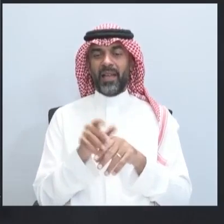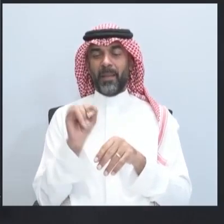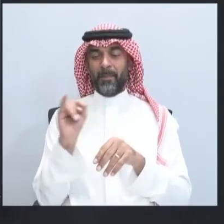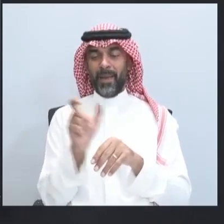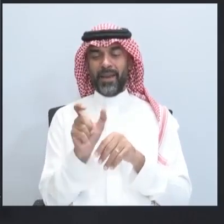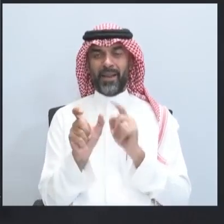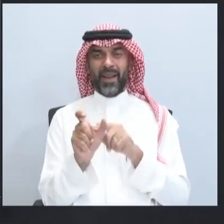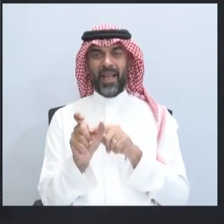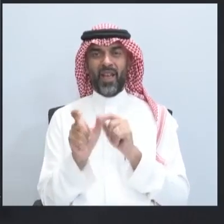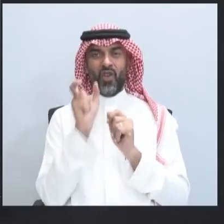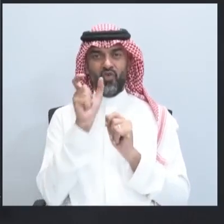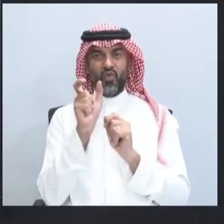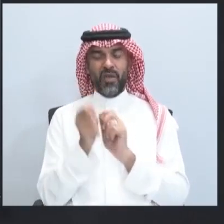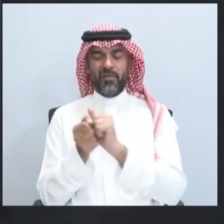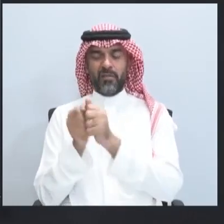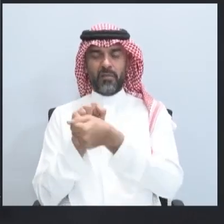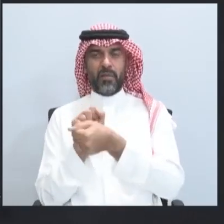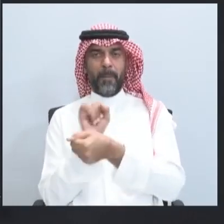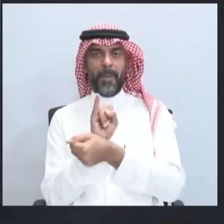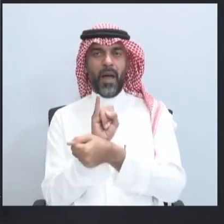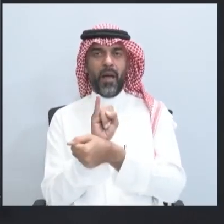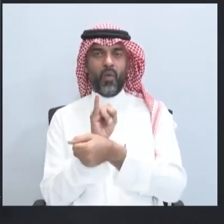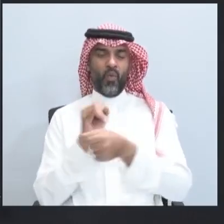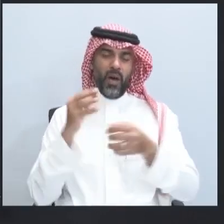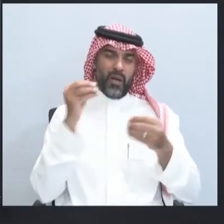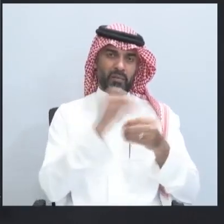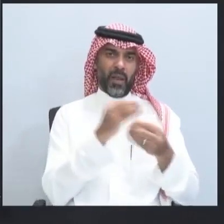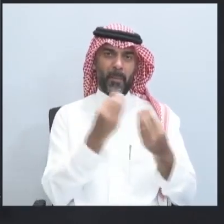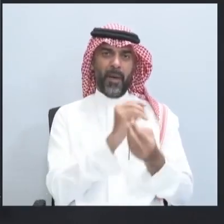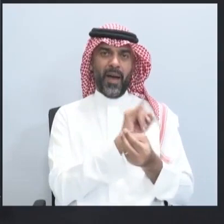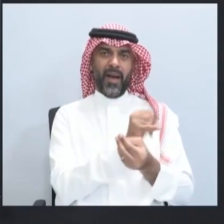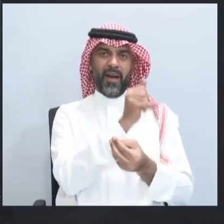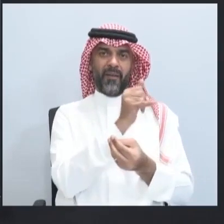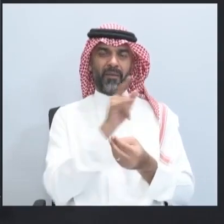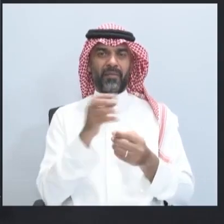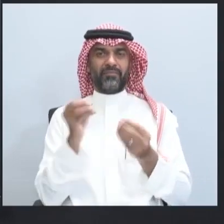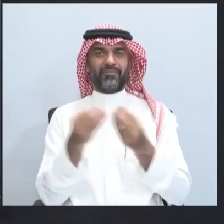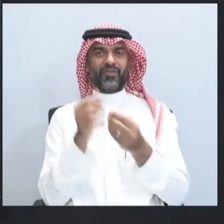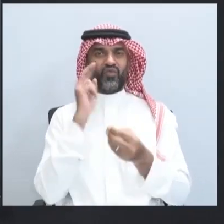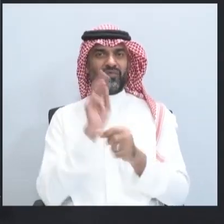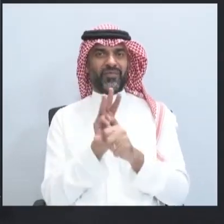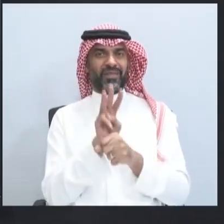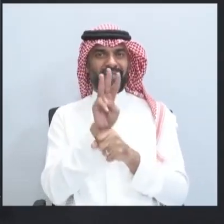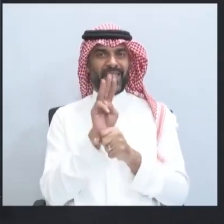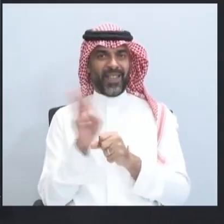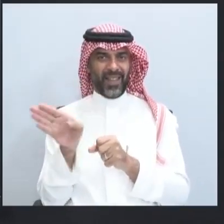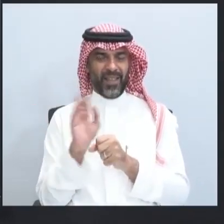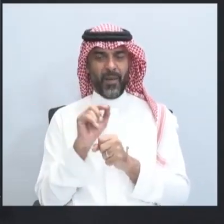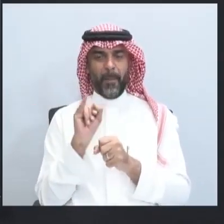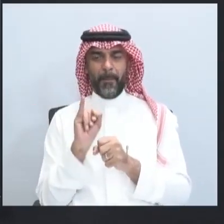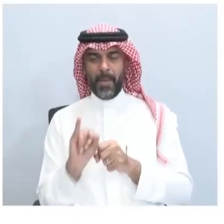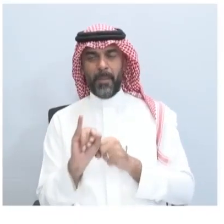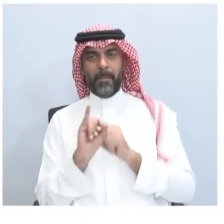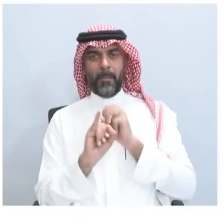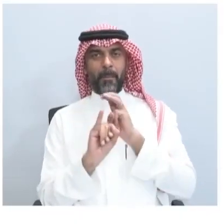ميما وادغمناها في ميمي ما فاصبحت بهذه الصوره مما اذا هذا